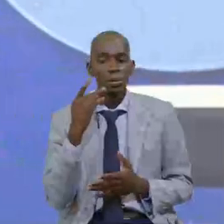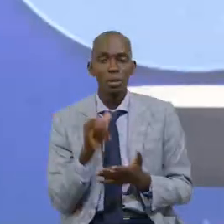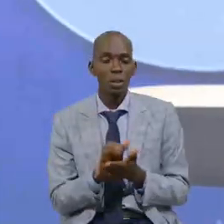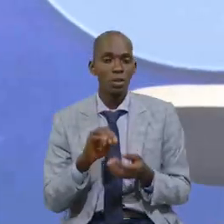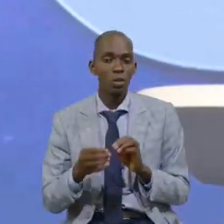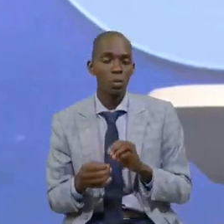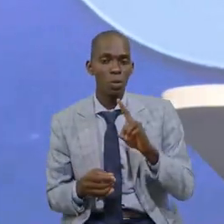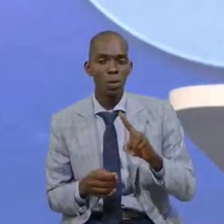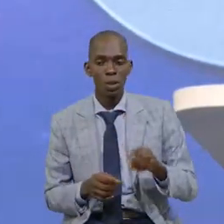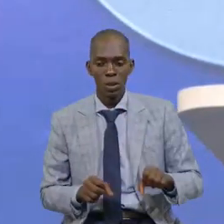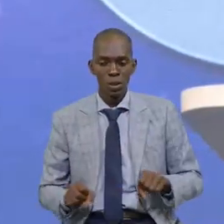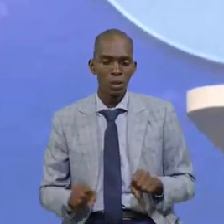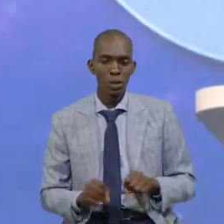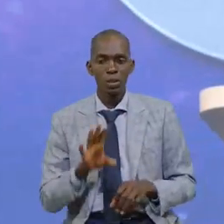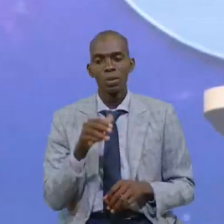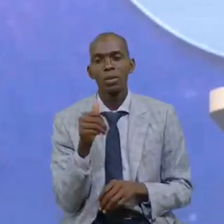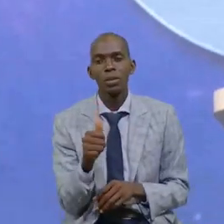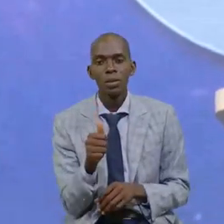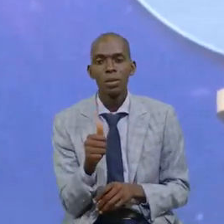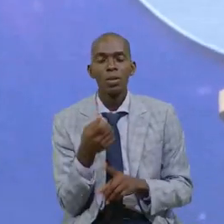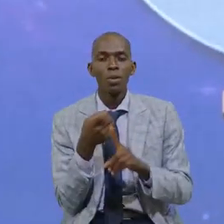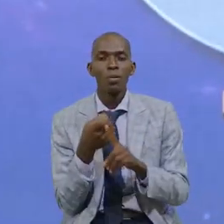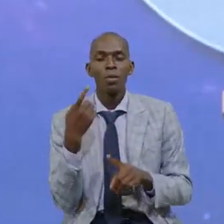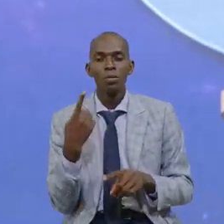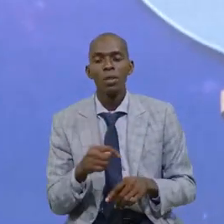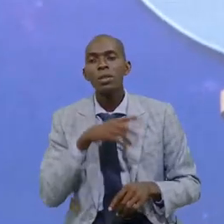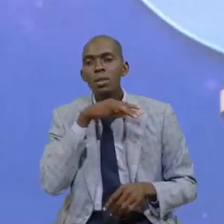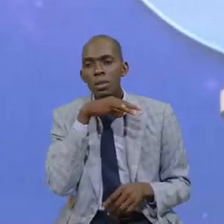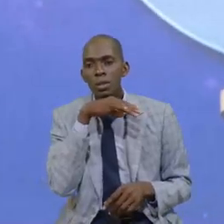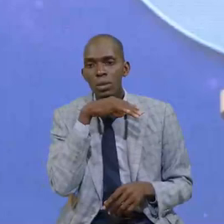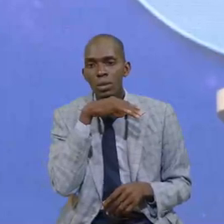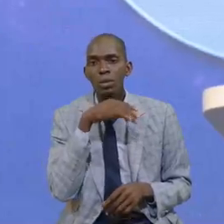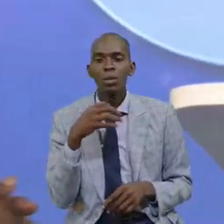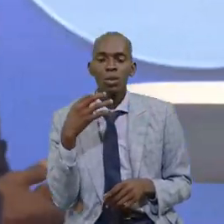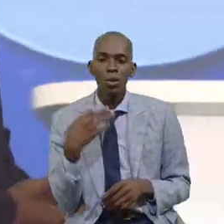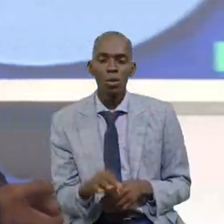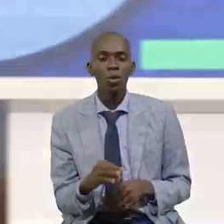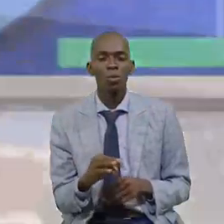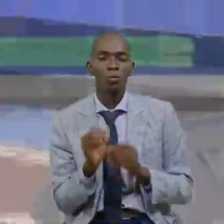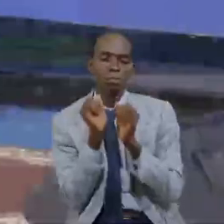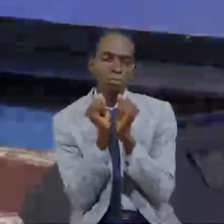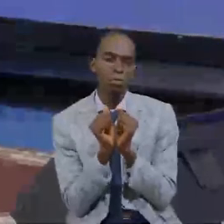Voyons le premier élément dans le premier point. Secoue la poussière de la captivité.